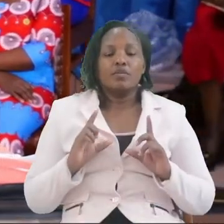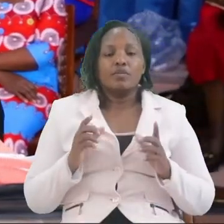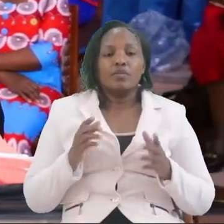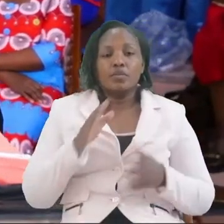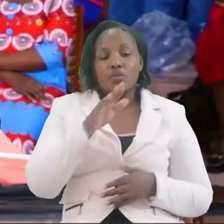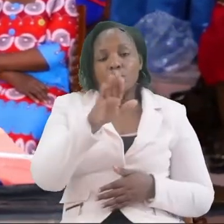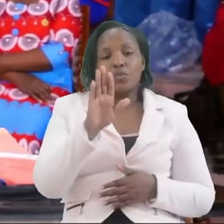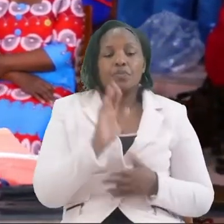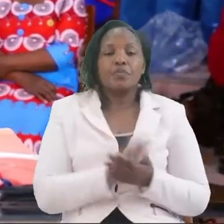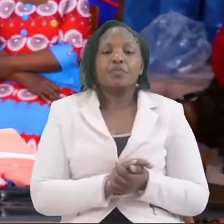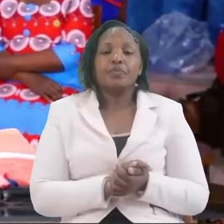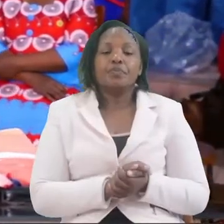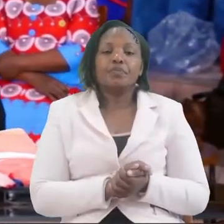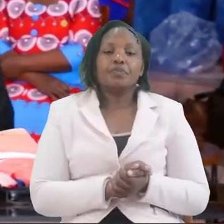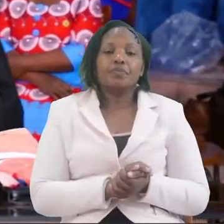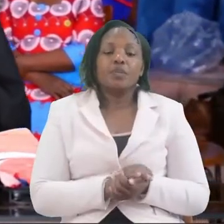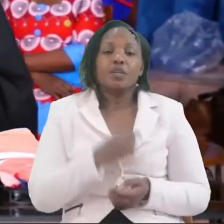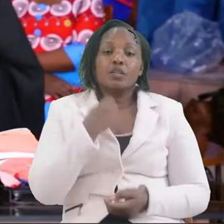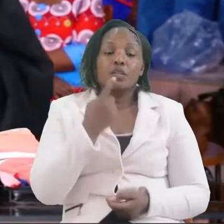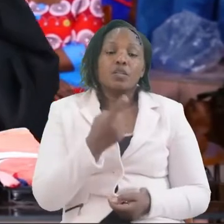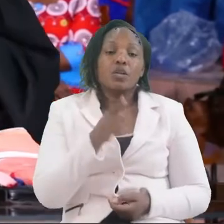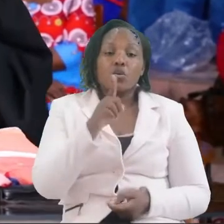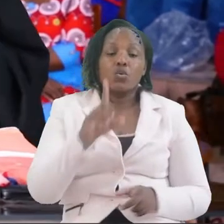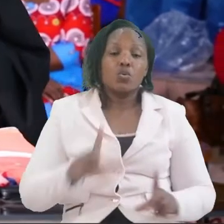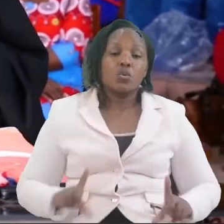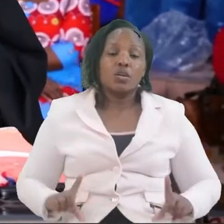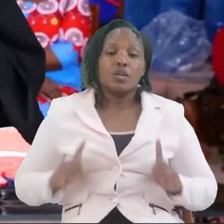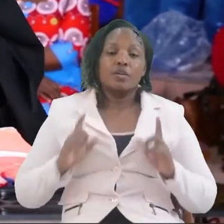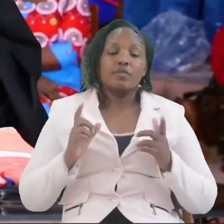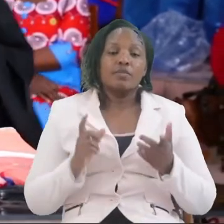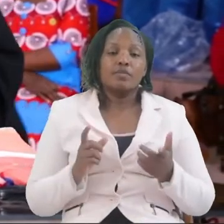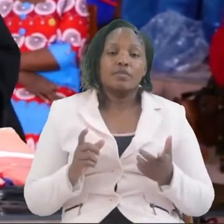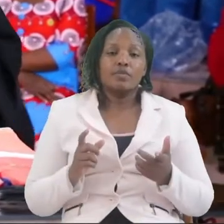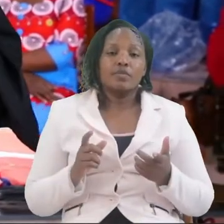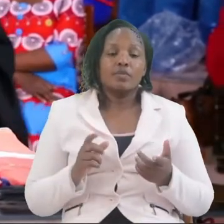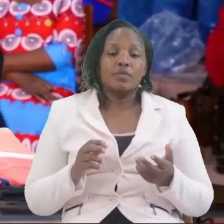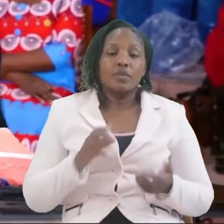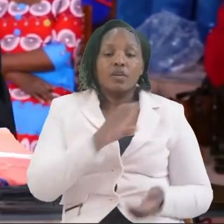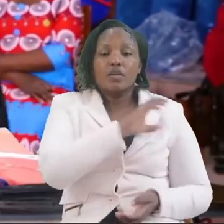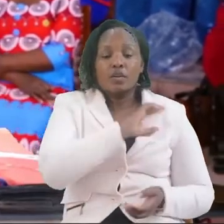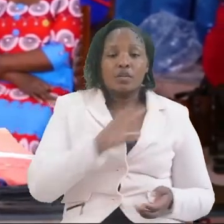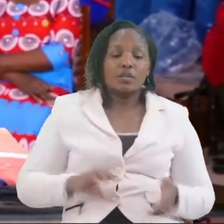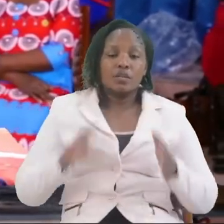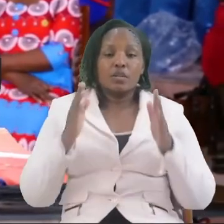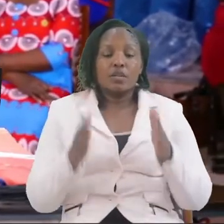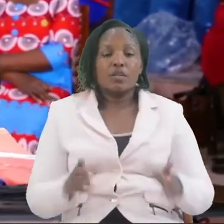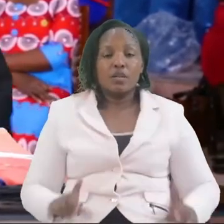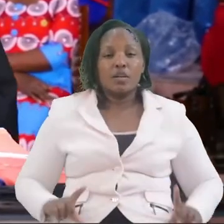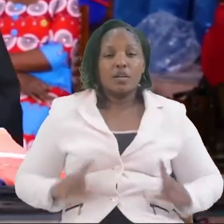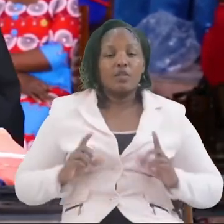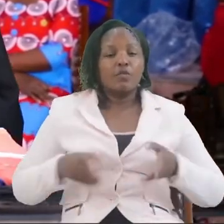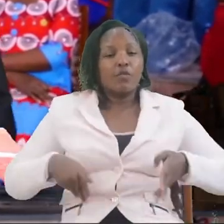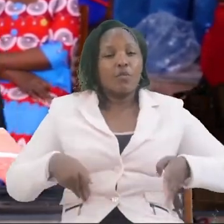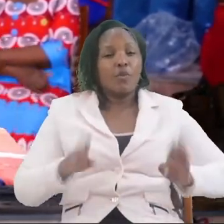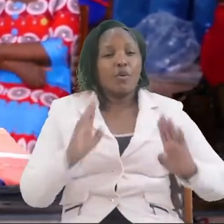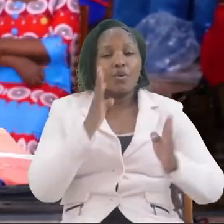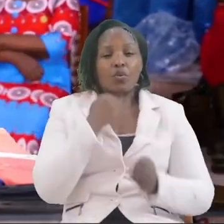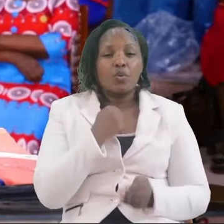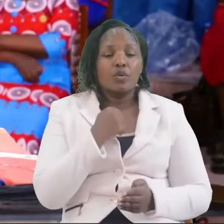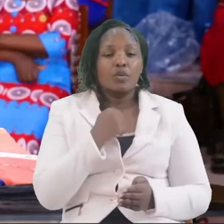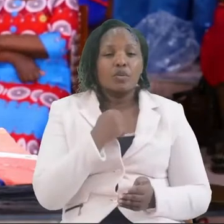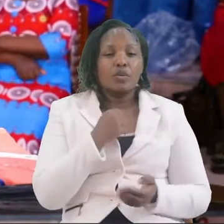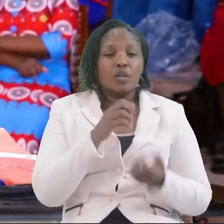maisha yako. Na ni kusema wewe unaishi maisha ya Kikristo vile inavyotakikana,